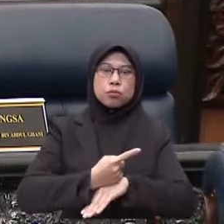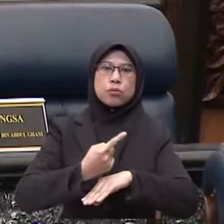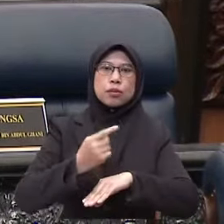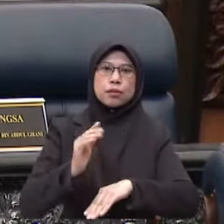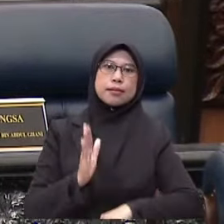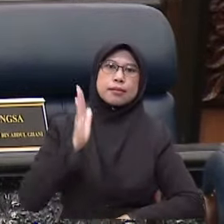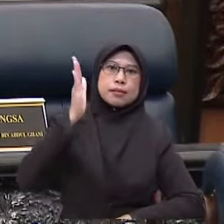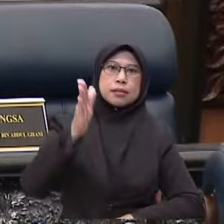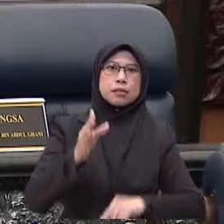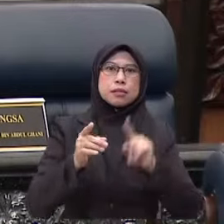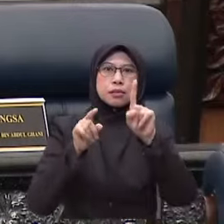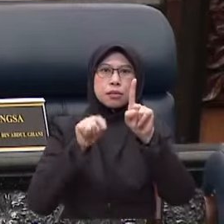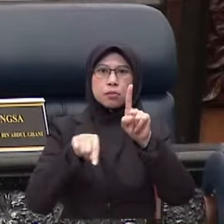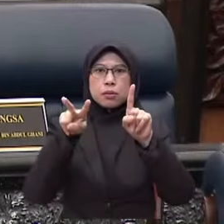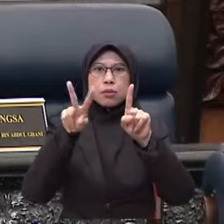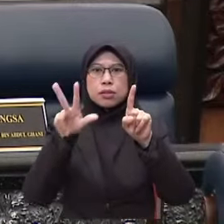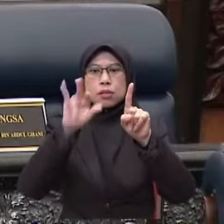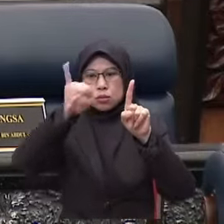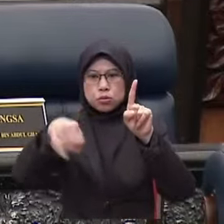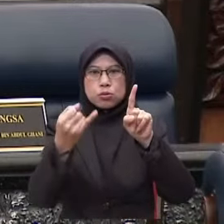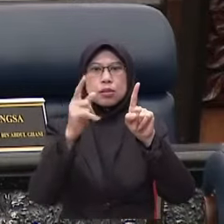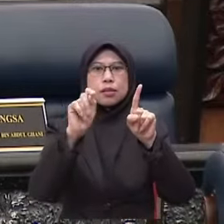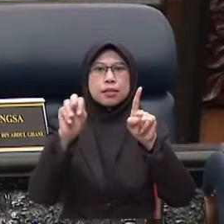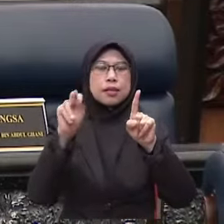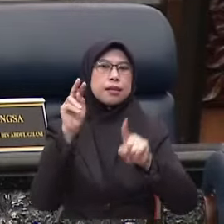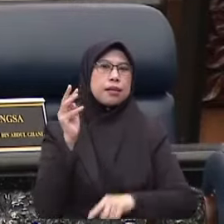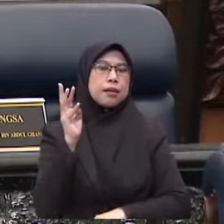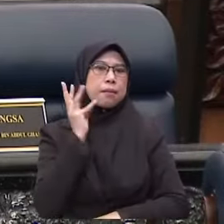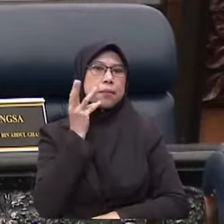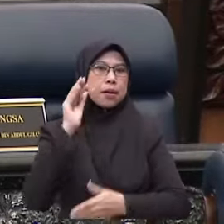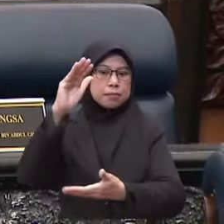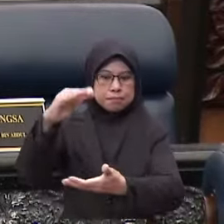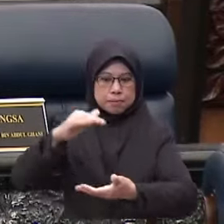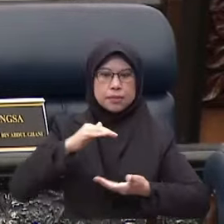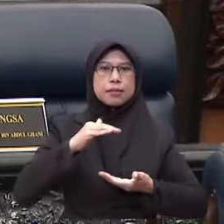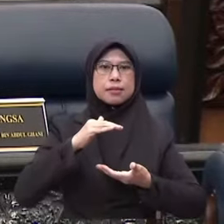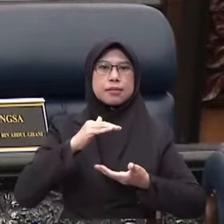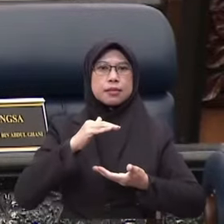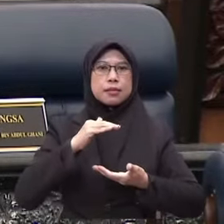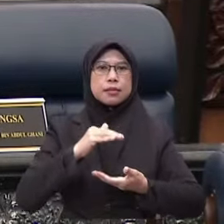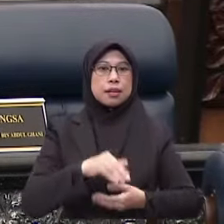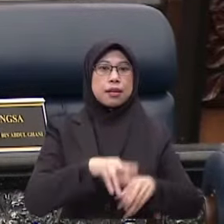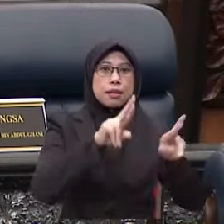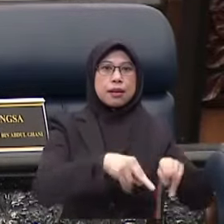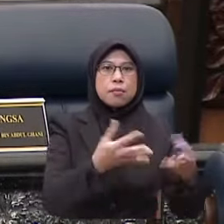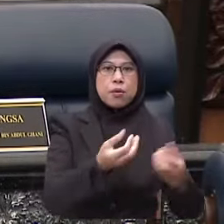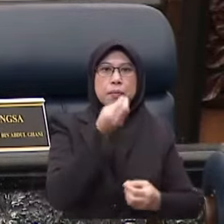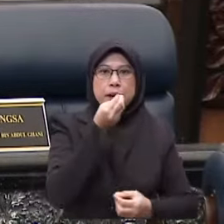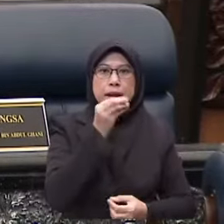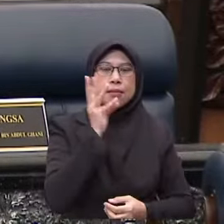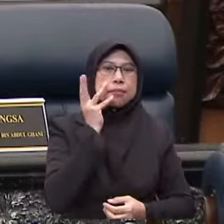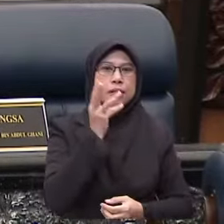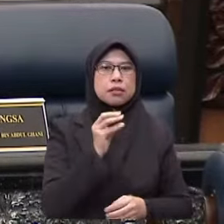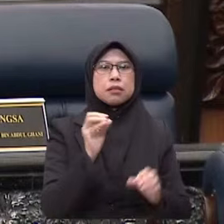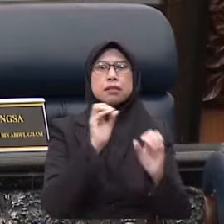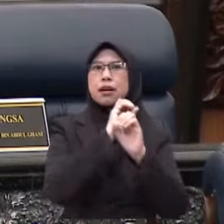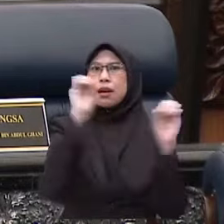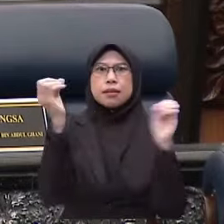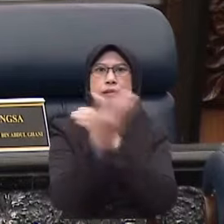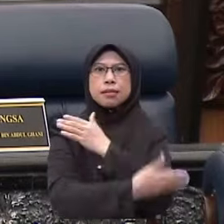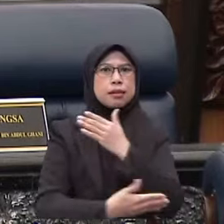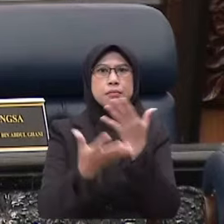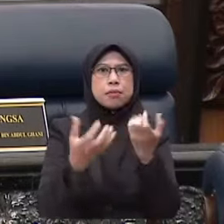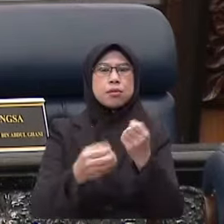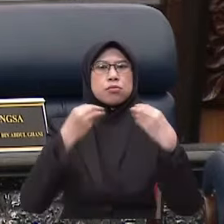nak 1.23 juta Tan Ini menampung kehendak rakyat kita tidak ada negara nak jual kepada